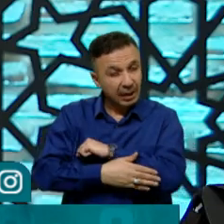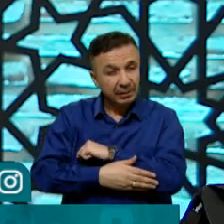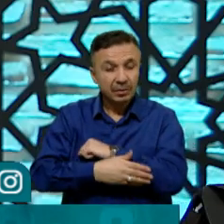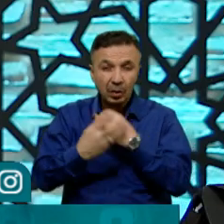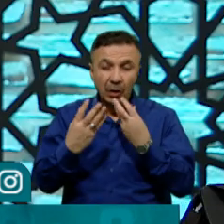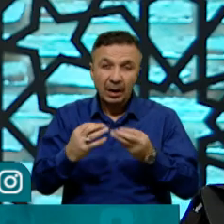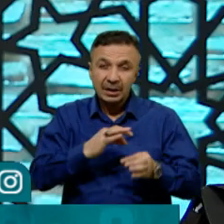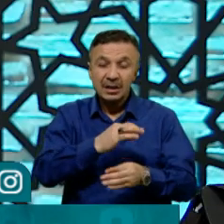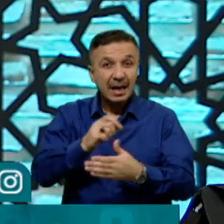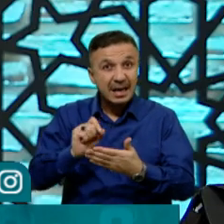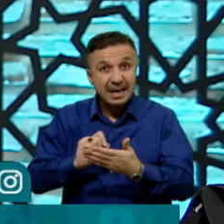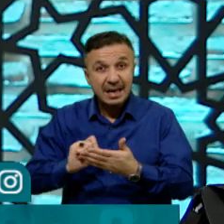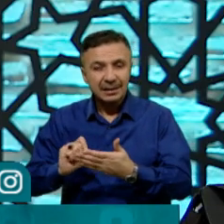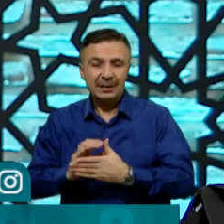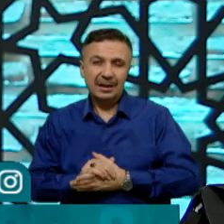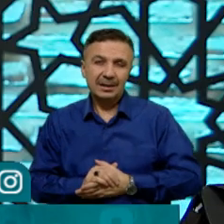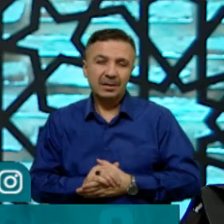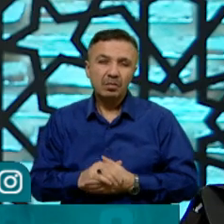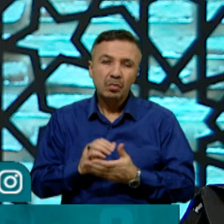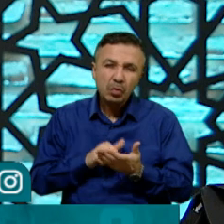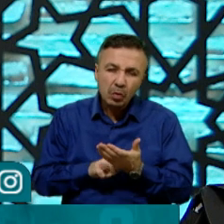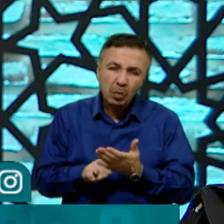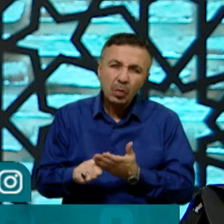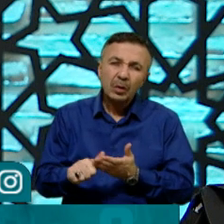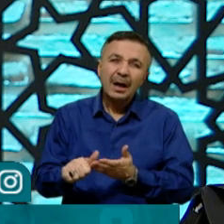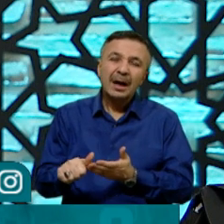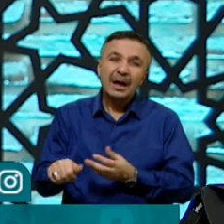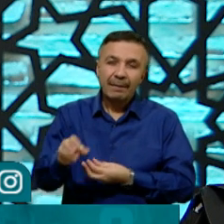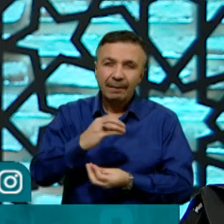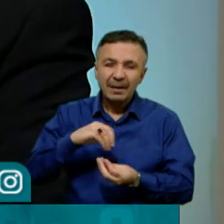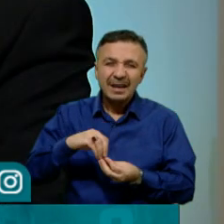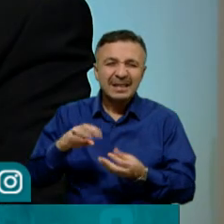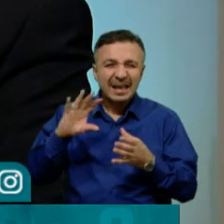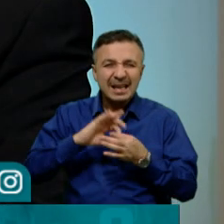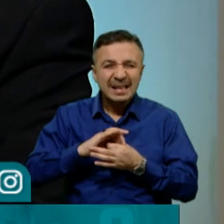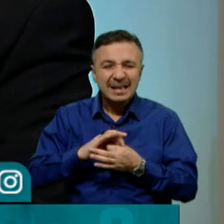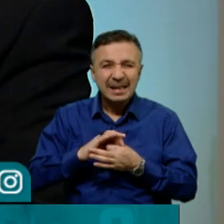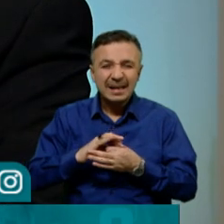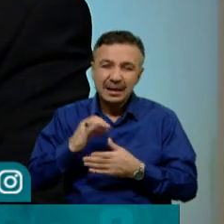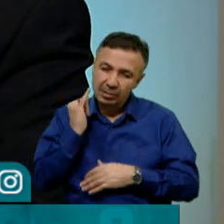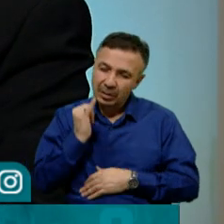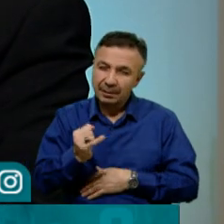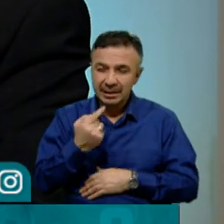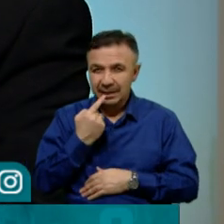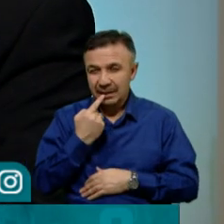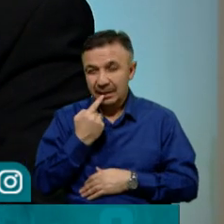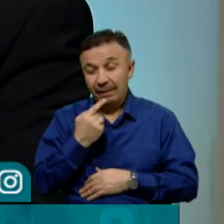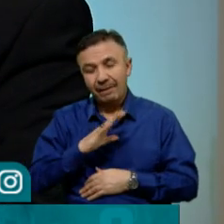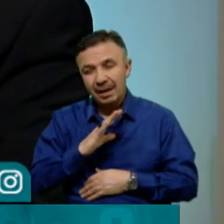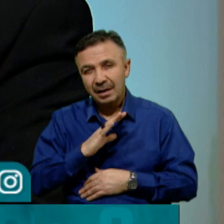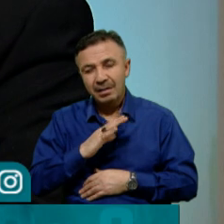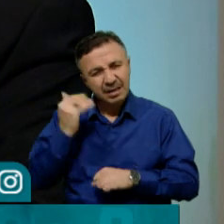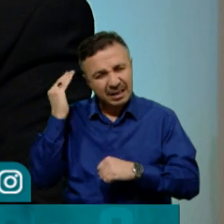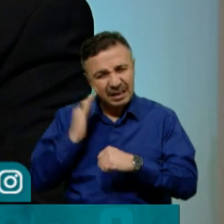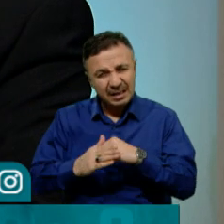işin yazıcılığını yapanın bütün bunlarla ilgili kınaması var yani yasak Bütün bunların hepsi